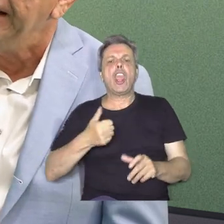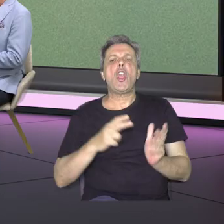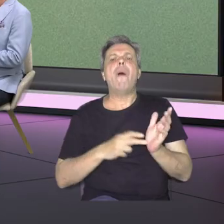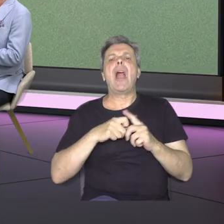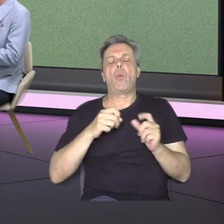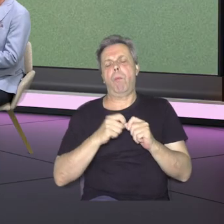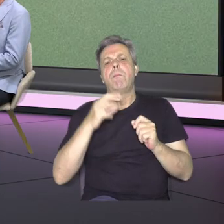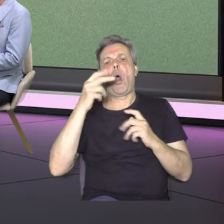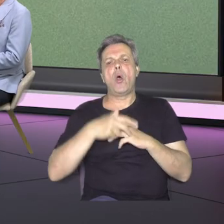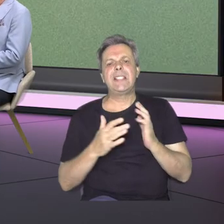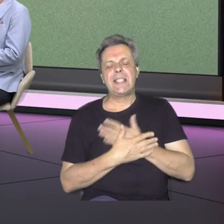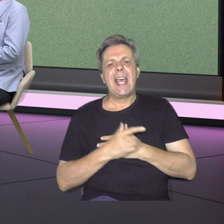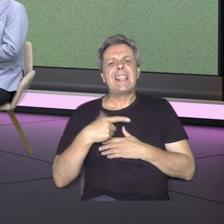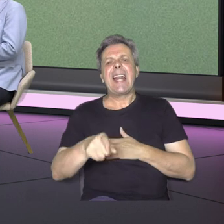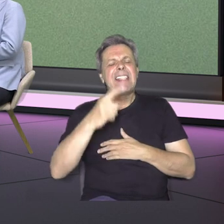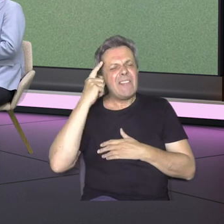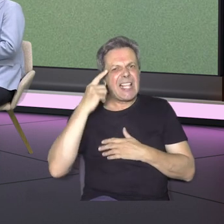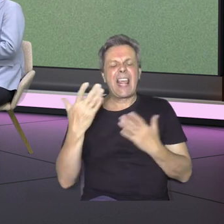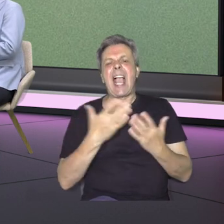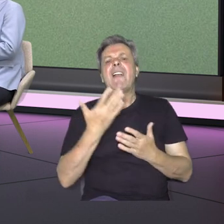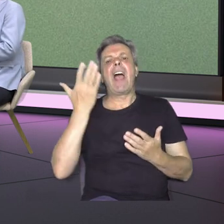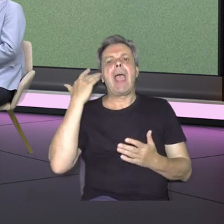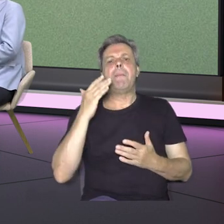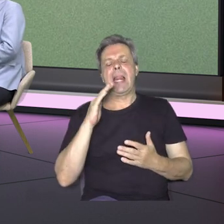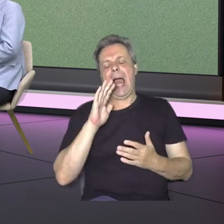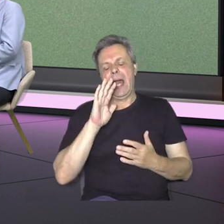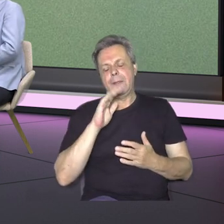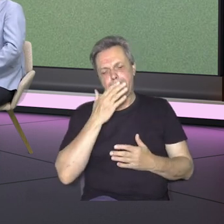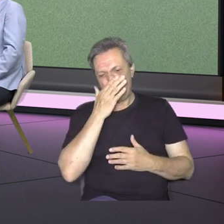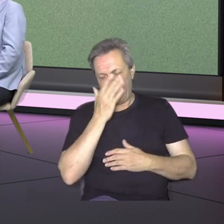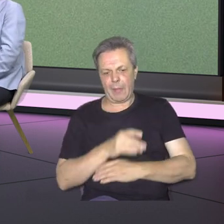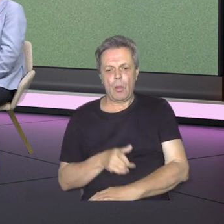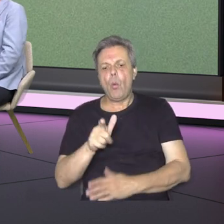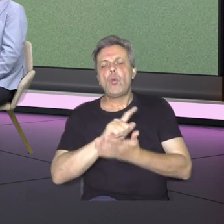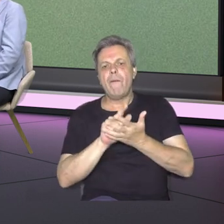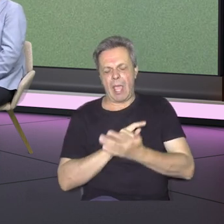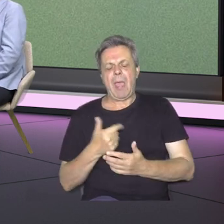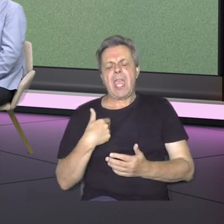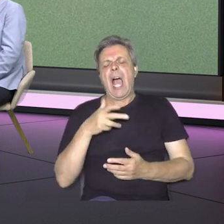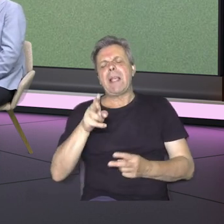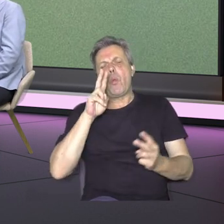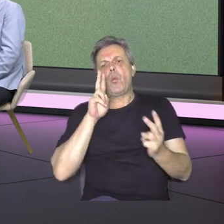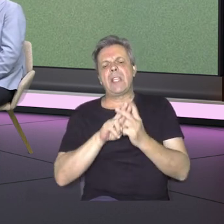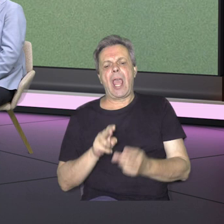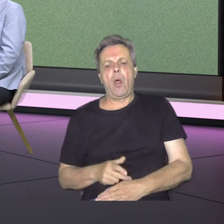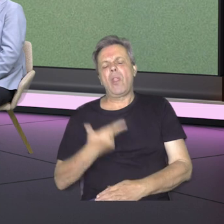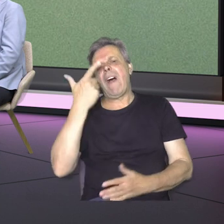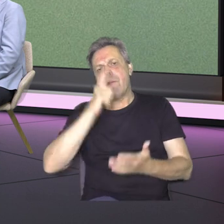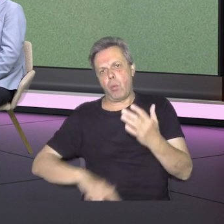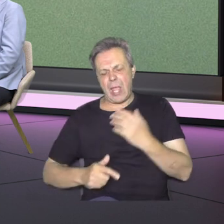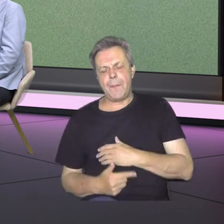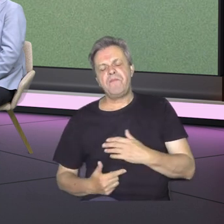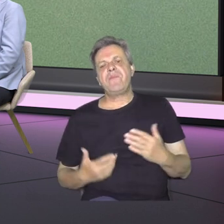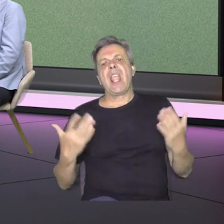susreli? Jeste li znali kakva je sudbina bila njena u to vrijeme? Ja sam nju sreo